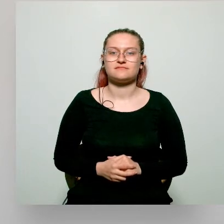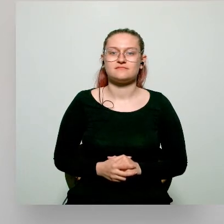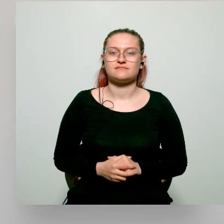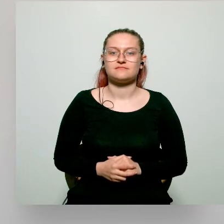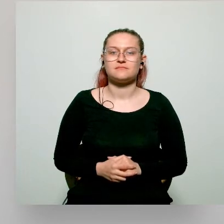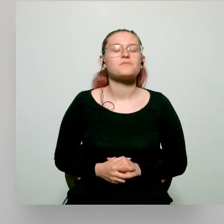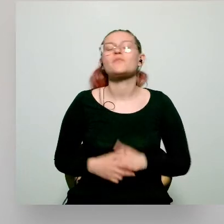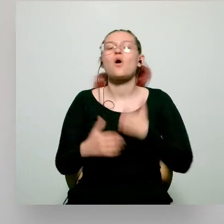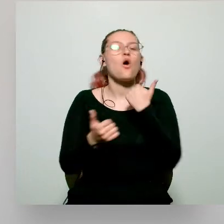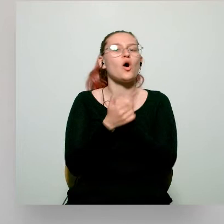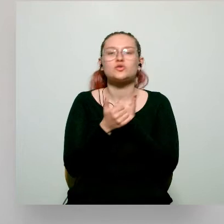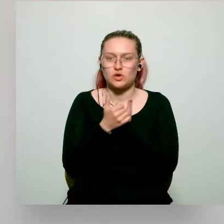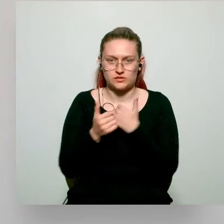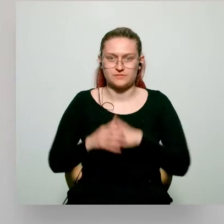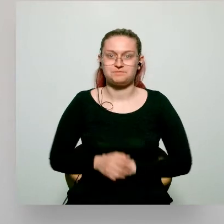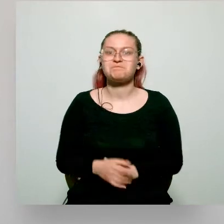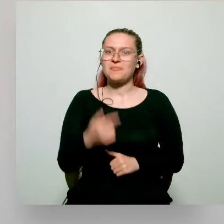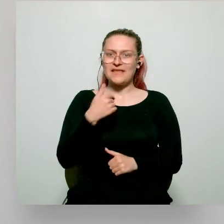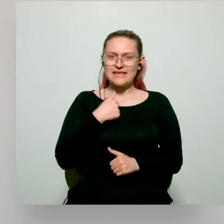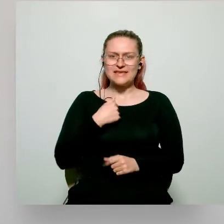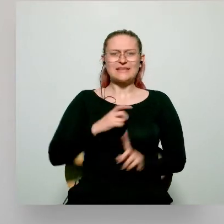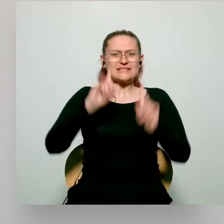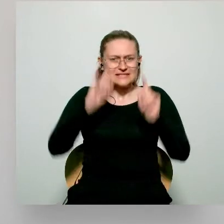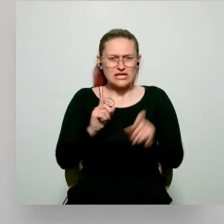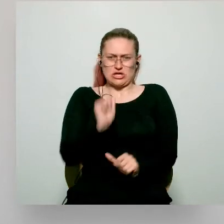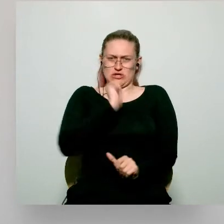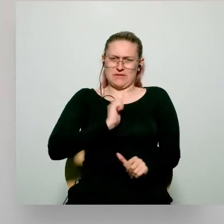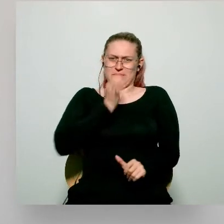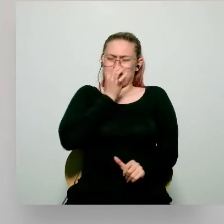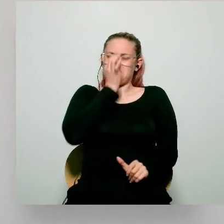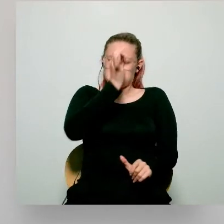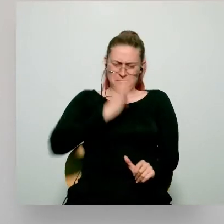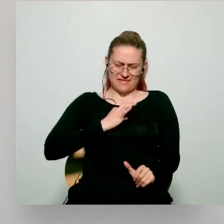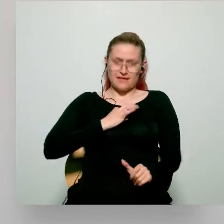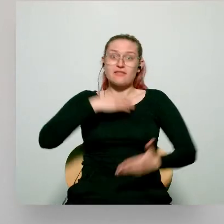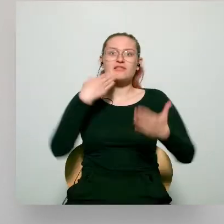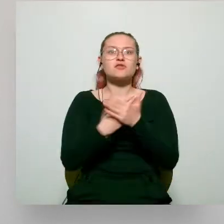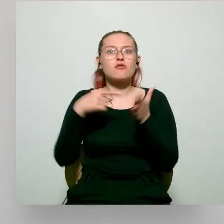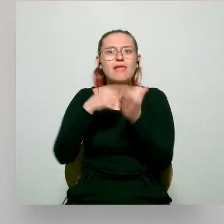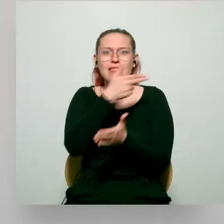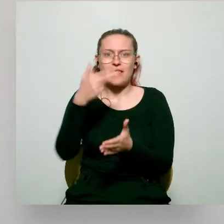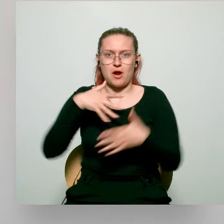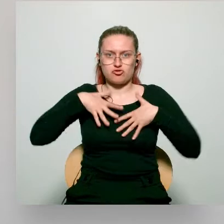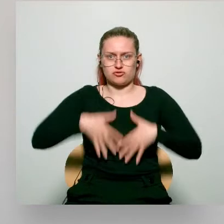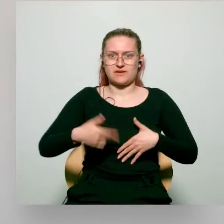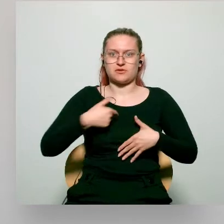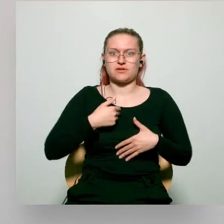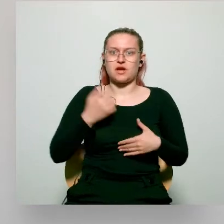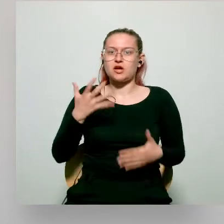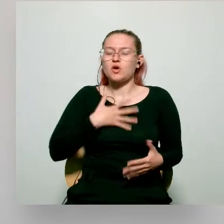Chodzi mi o to, że zaczęłam siebie pytać, dlaczego ten problem był dla mnie tak interesujący. I już